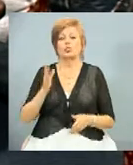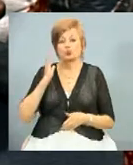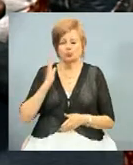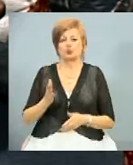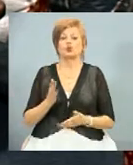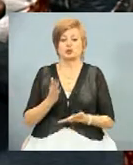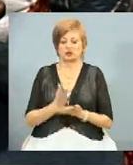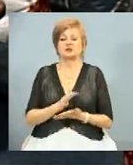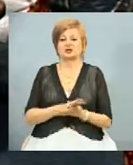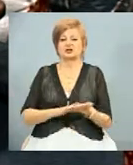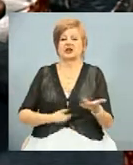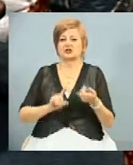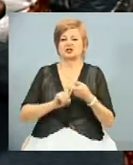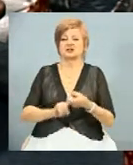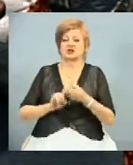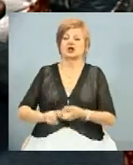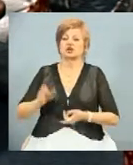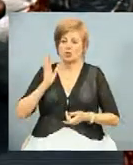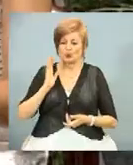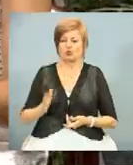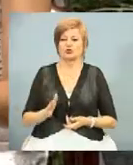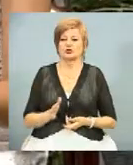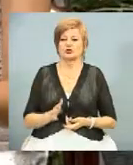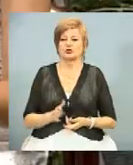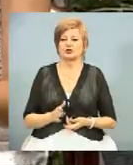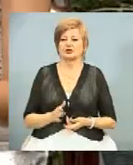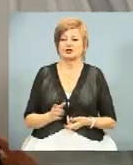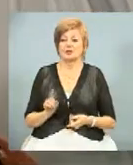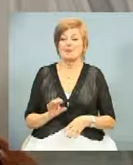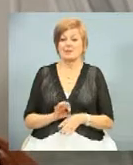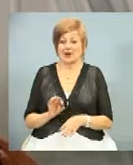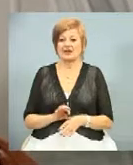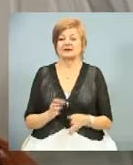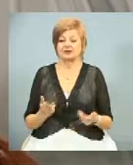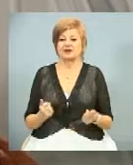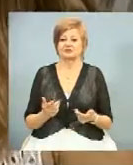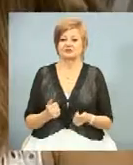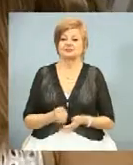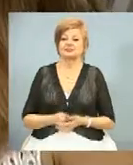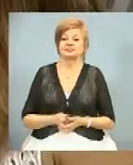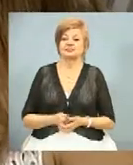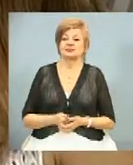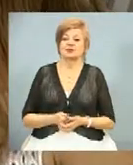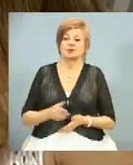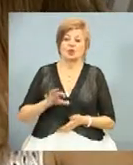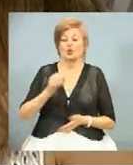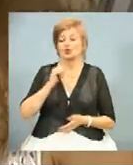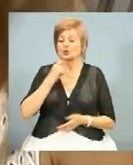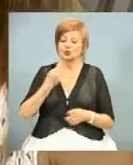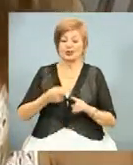Все-таки він надалі буде заряджатися цими вірусами і хворіти на них? Так. Ой, складні